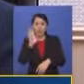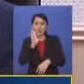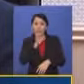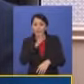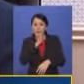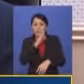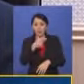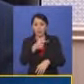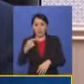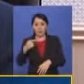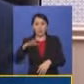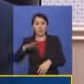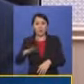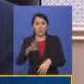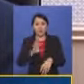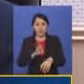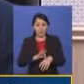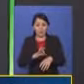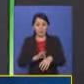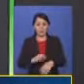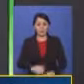нәтиже көрсеткен, ал бала вирус жұқтырған екен.